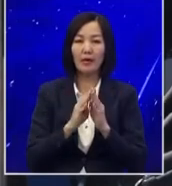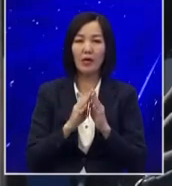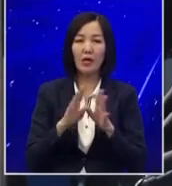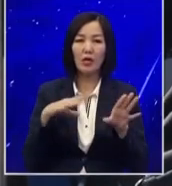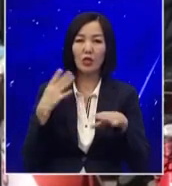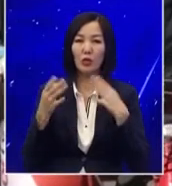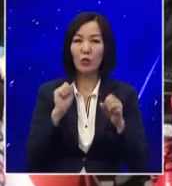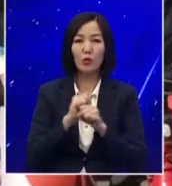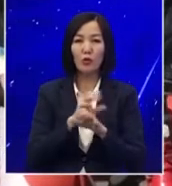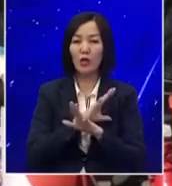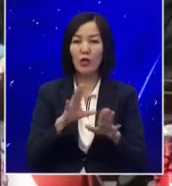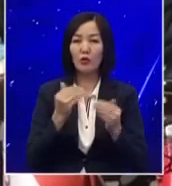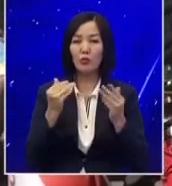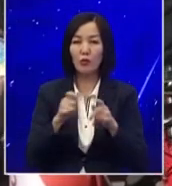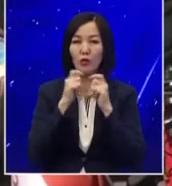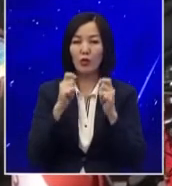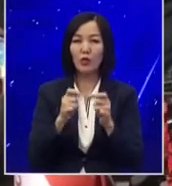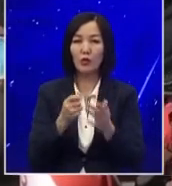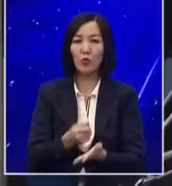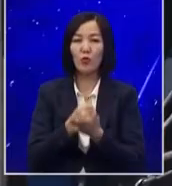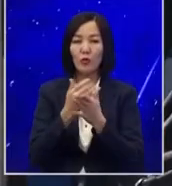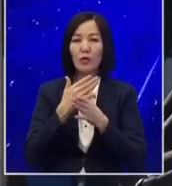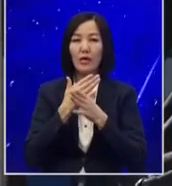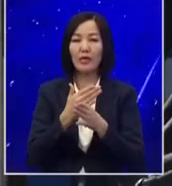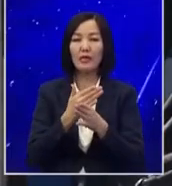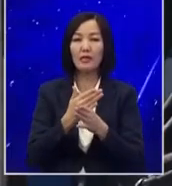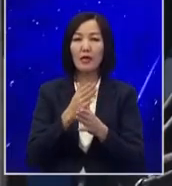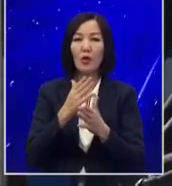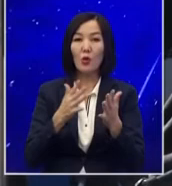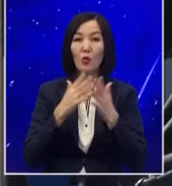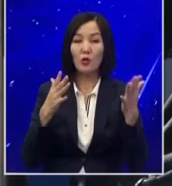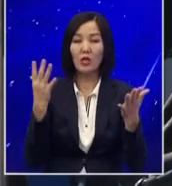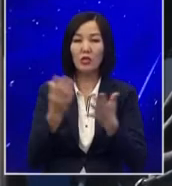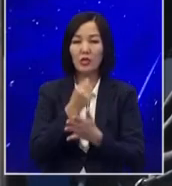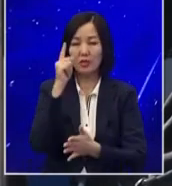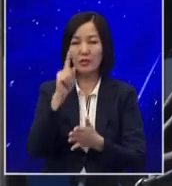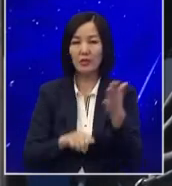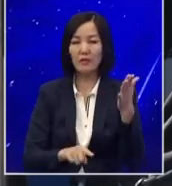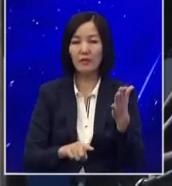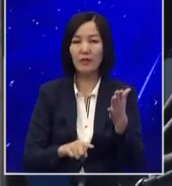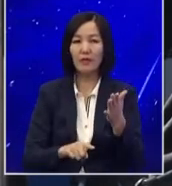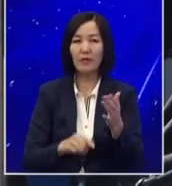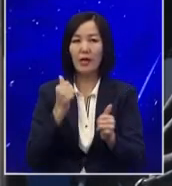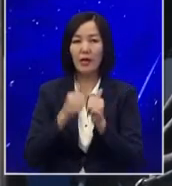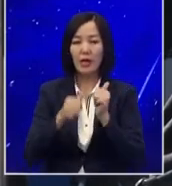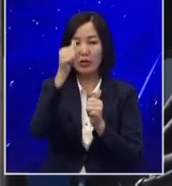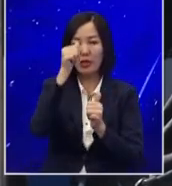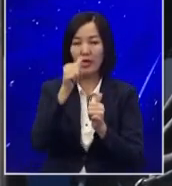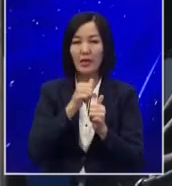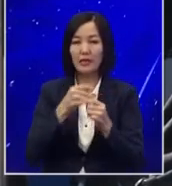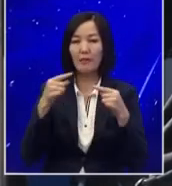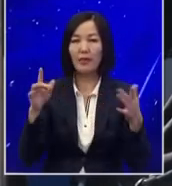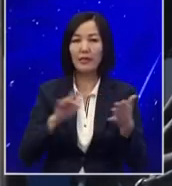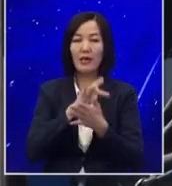жоқ. Бүгінгі жасаған тарту осындай қолдаудың арқасында бұдан да биік шыңдарға жетеді деп сенім білдіремін. Ай сайын жан жаққа, басқа